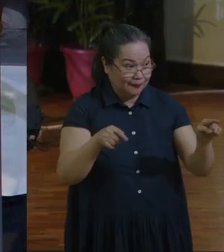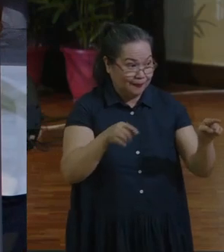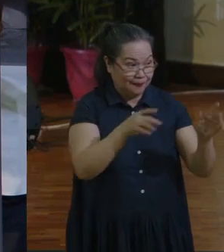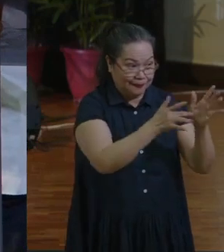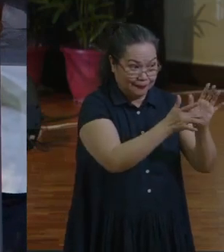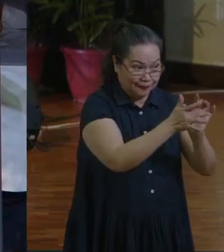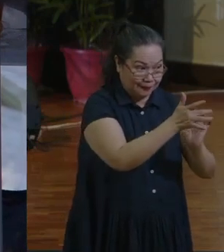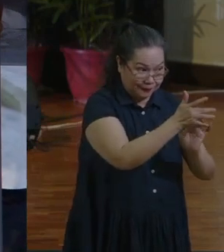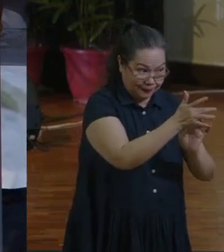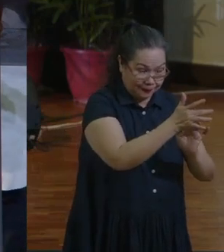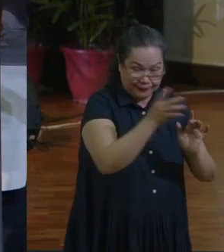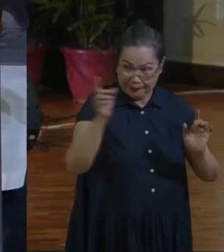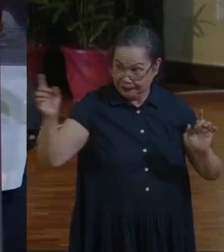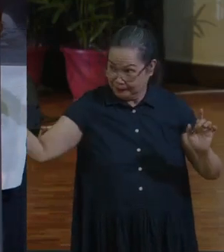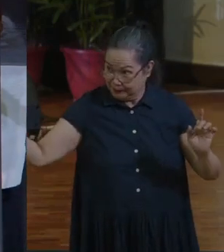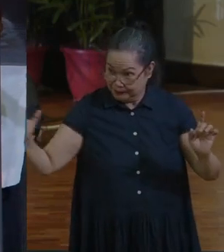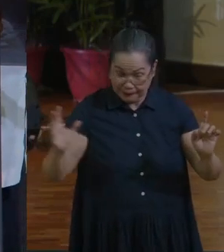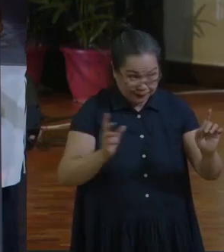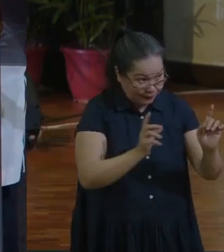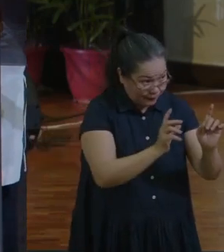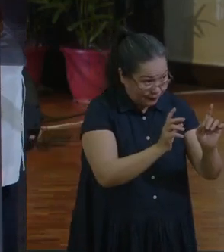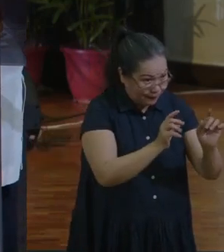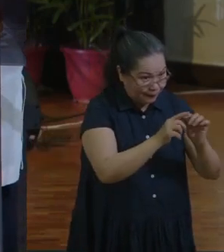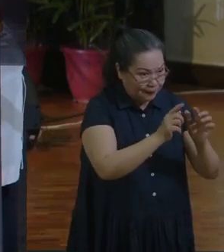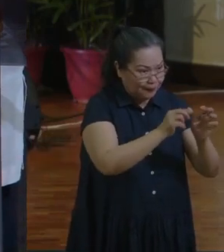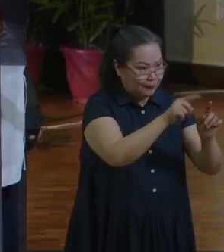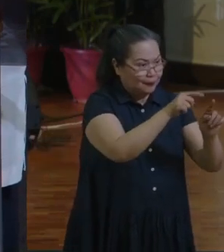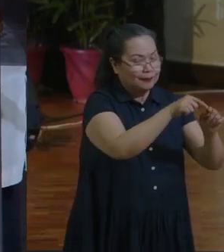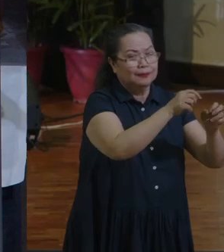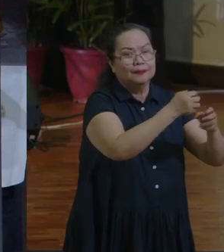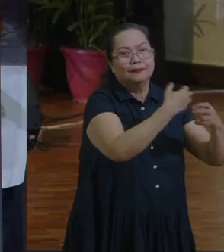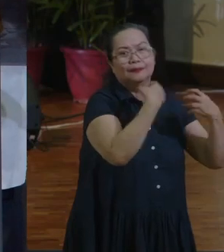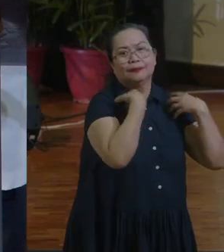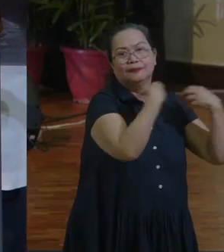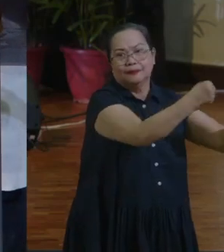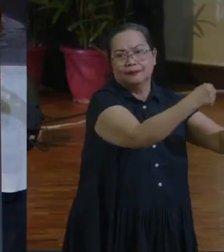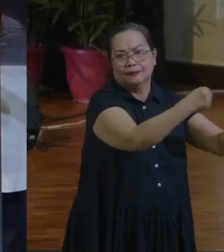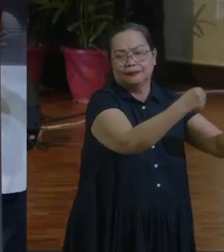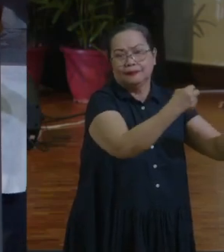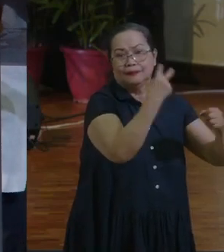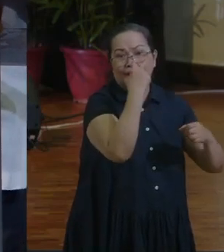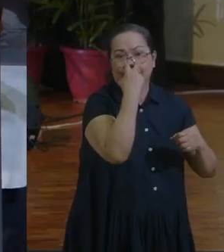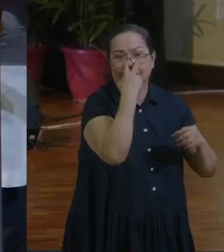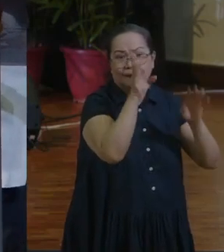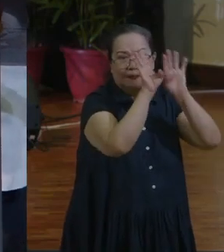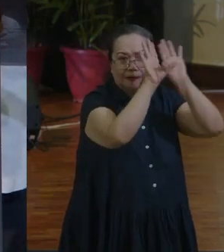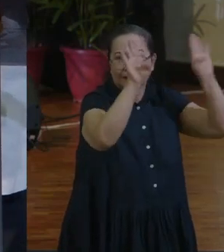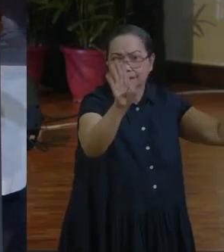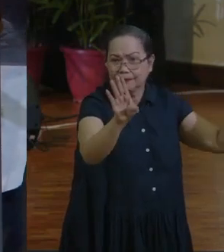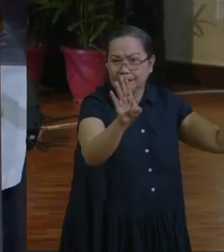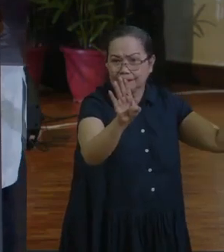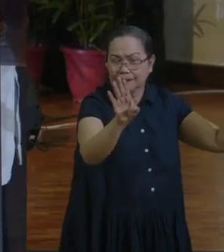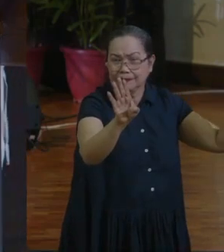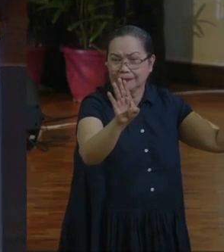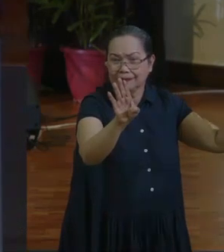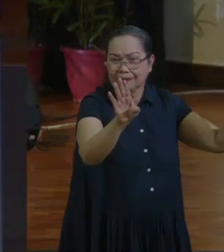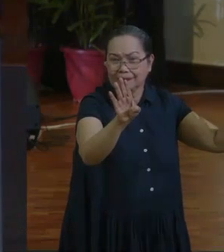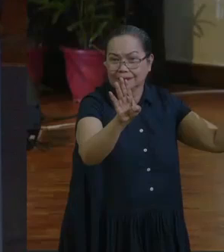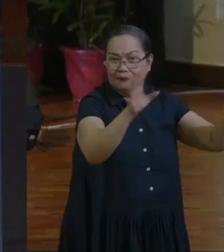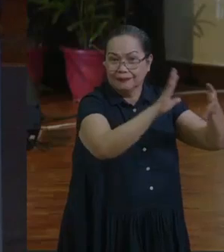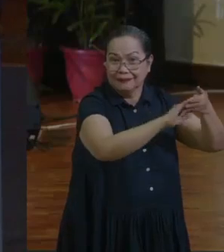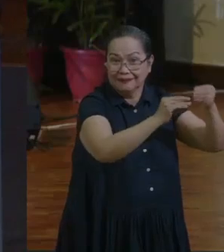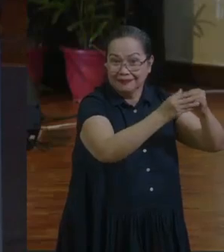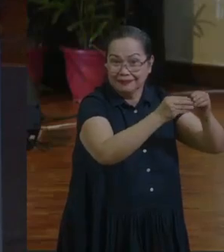people of diseases and plagues and evil spirits, and on many who were blind, he bestowed sight. Ito ay